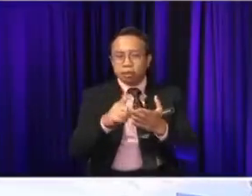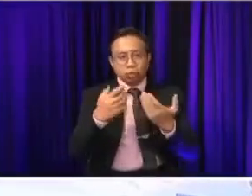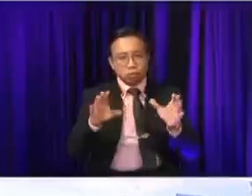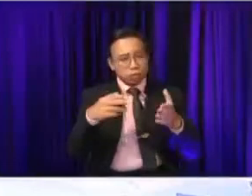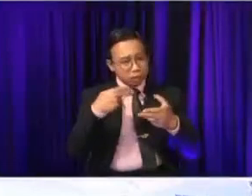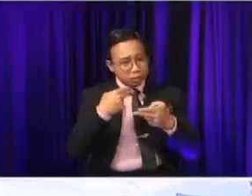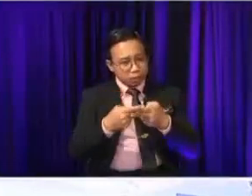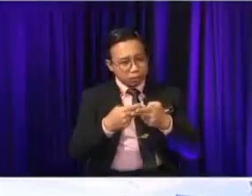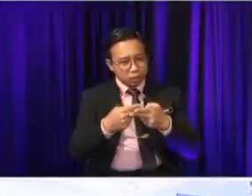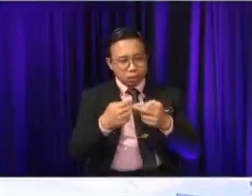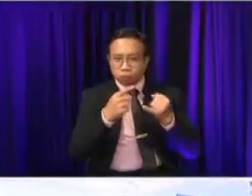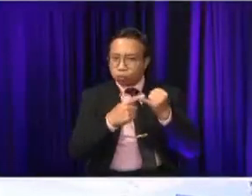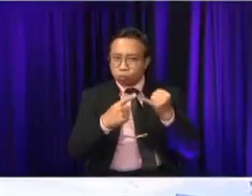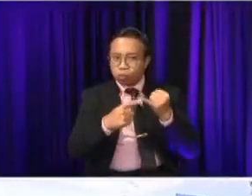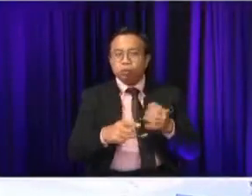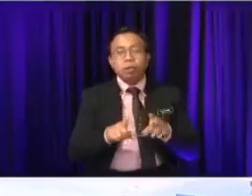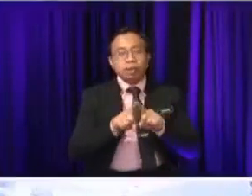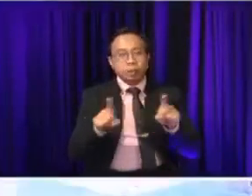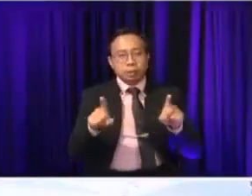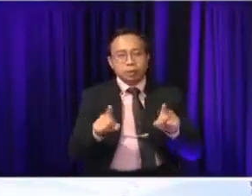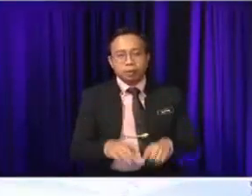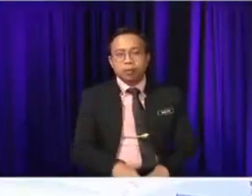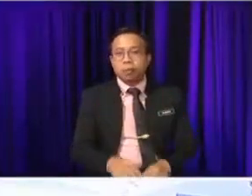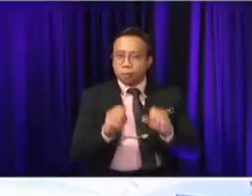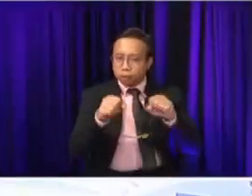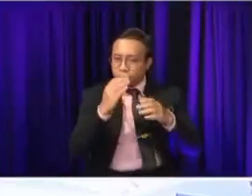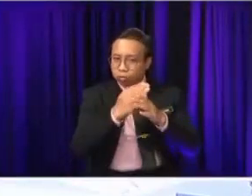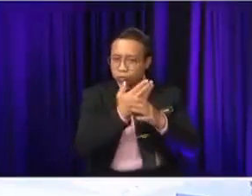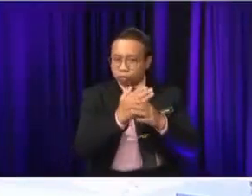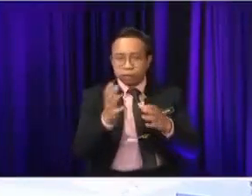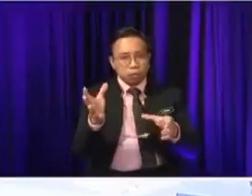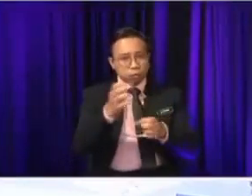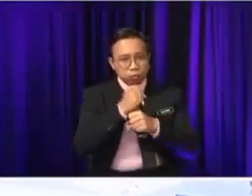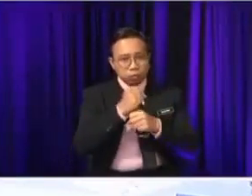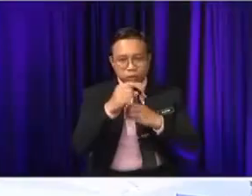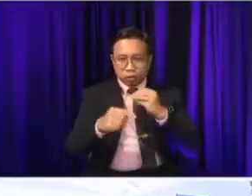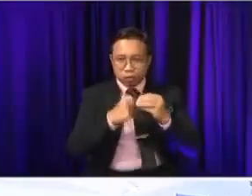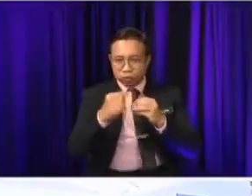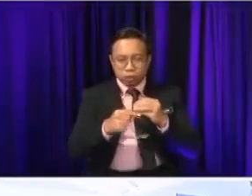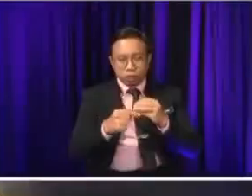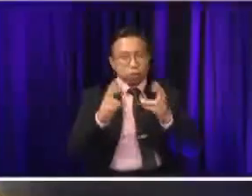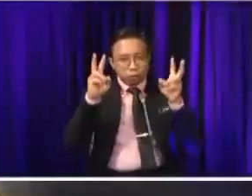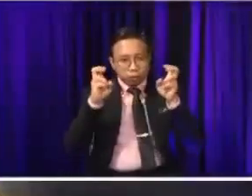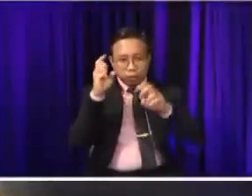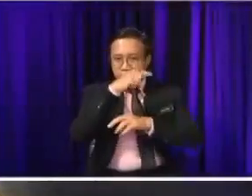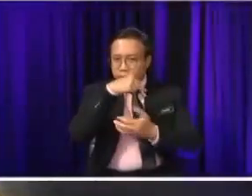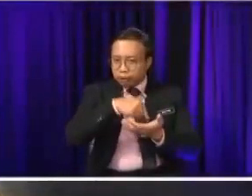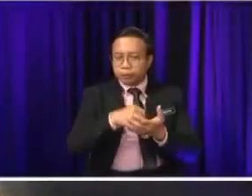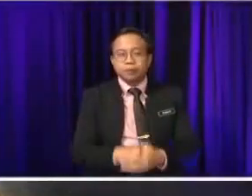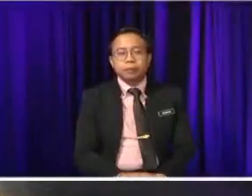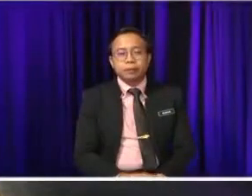ke Penghujung episode kali ini tapi sebelum itu beli kongsikan rumusan mengenai topik kita hari ini